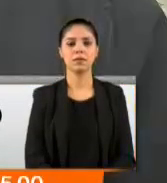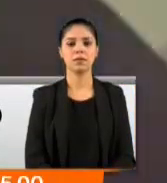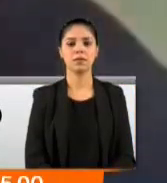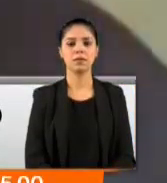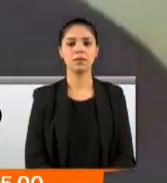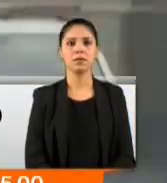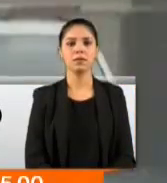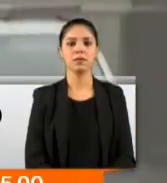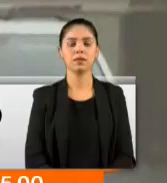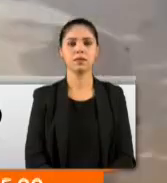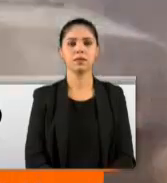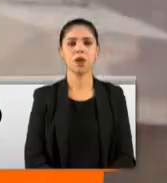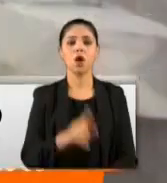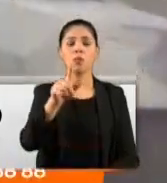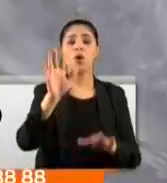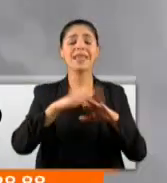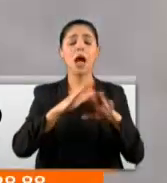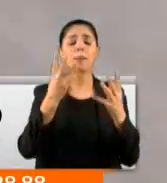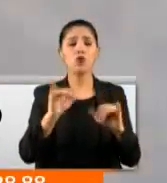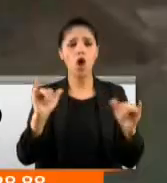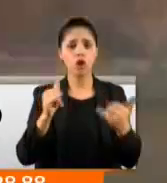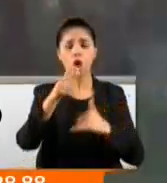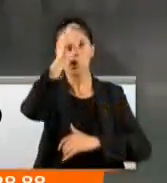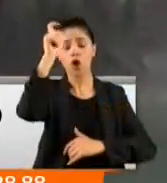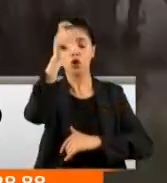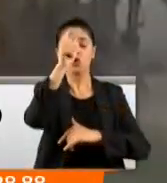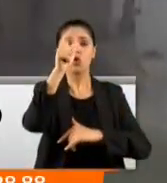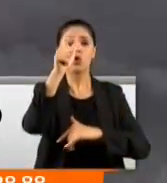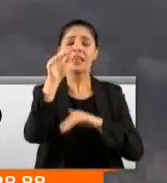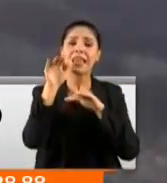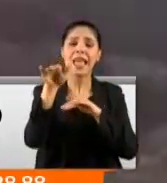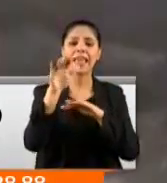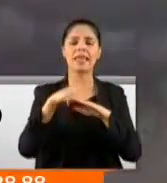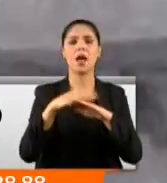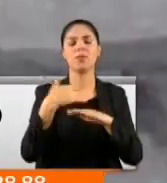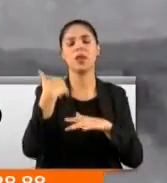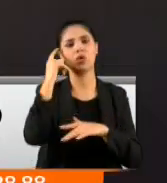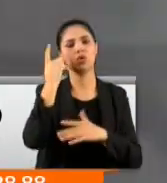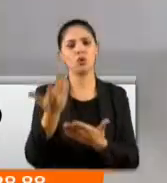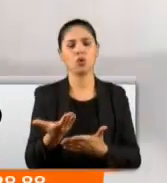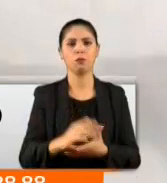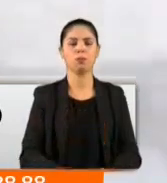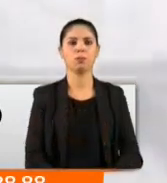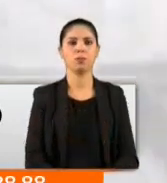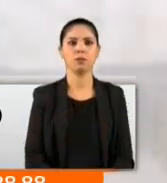Azerbaycan üzerine oynamış olduğu oyunun Türkiye üzerine oynanmakta olduğu demek.